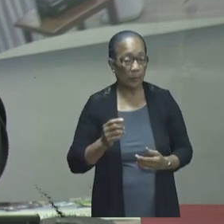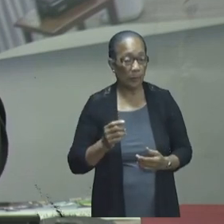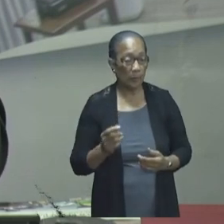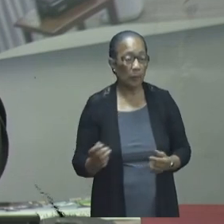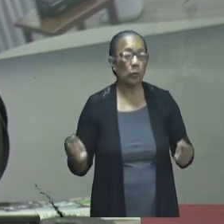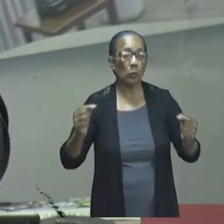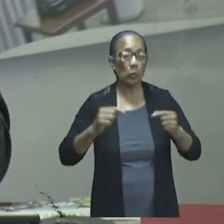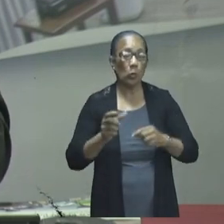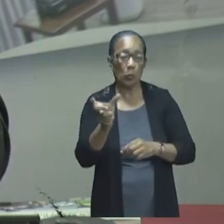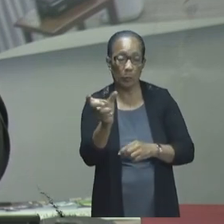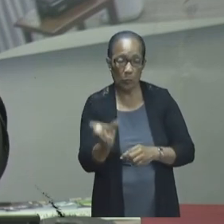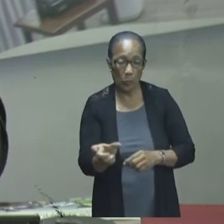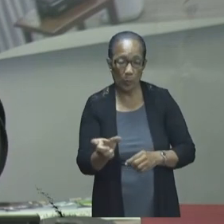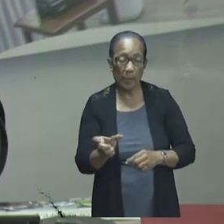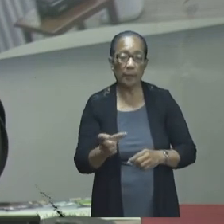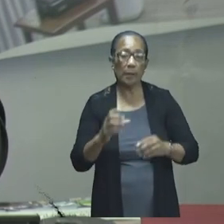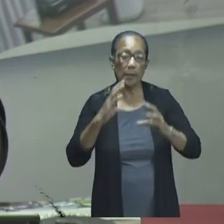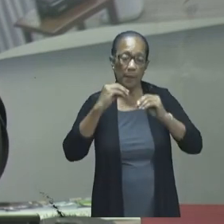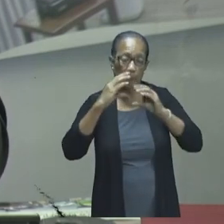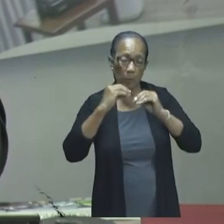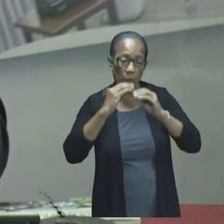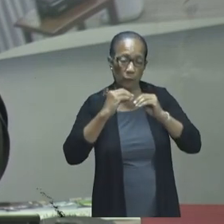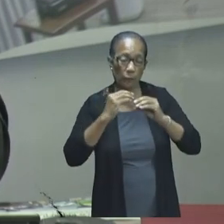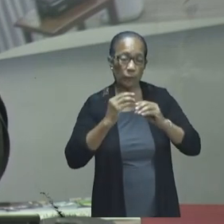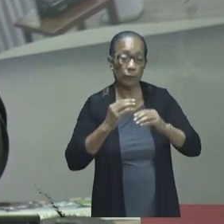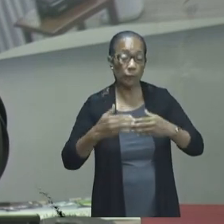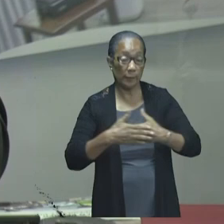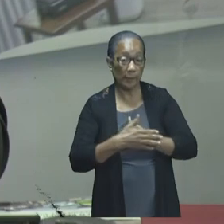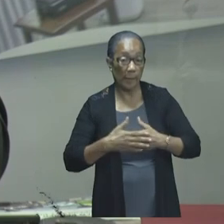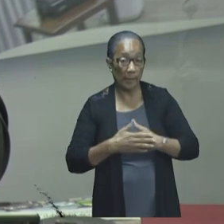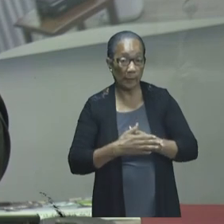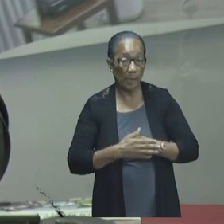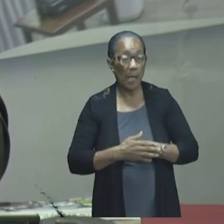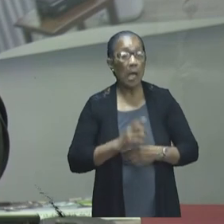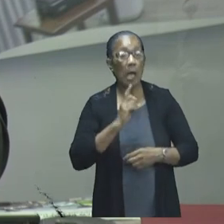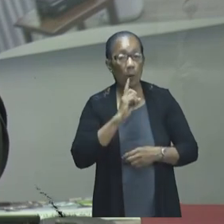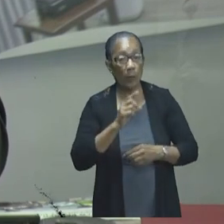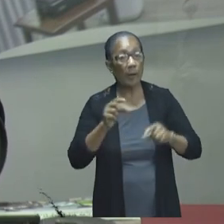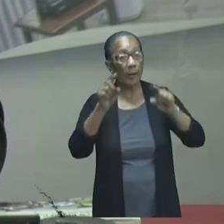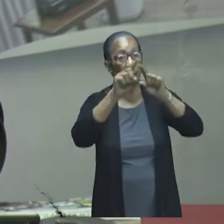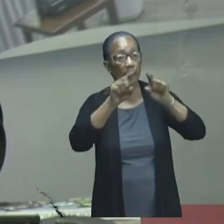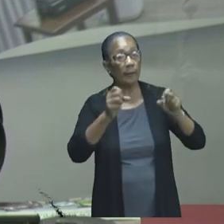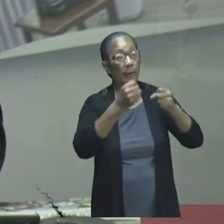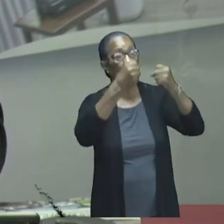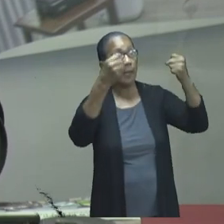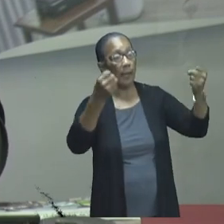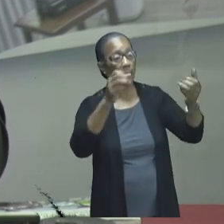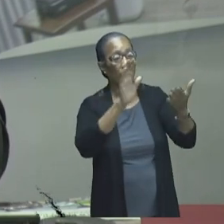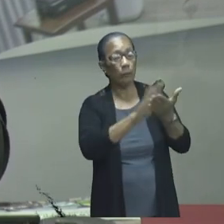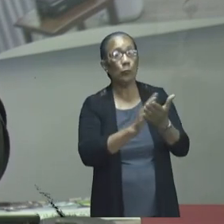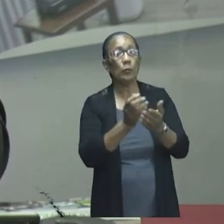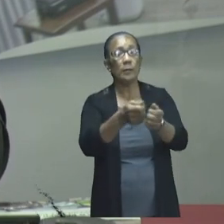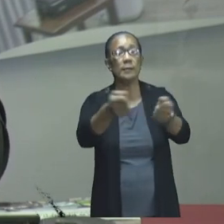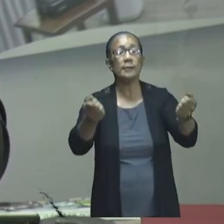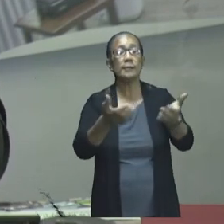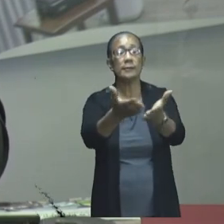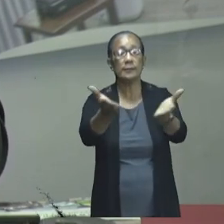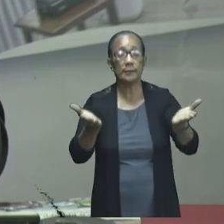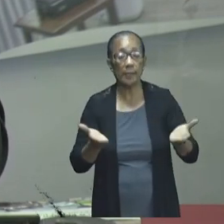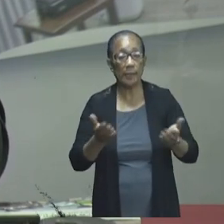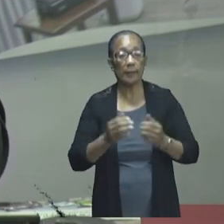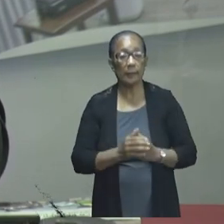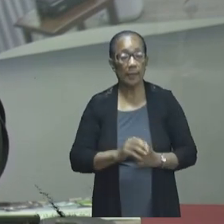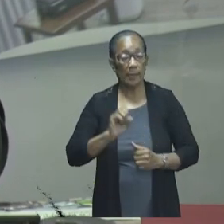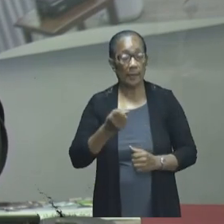minister we gaan het publiceren alle personen die stukje grond gaat hebben afgelopen periode laat bekend gemaakt worden en als net